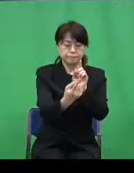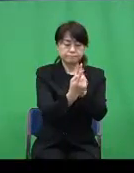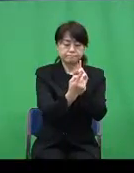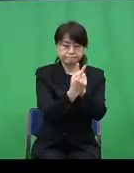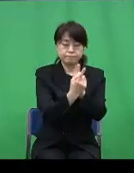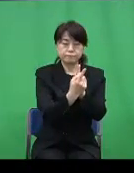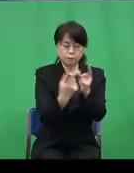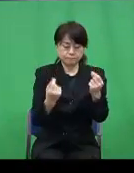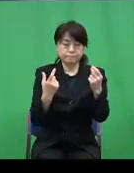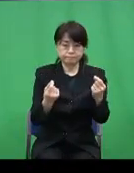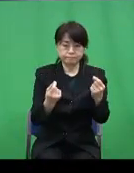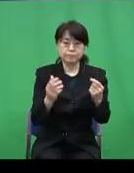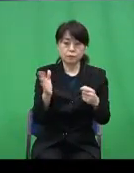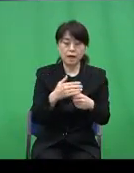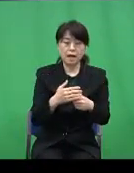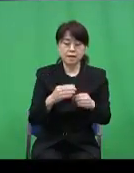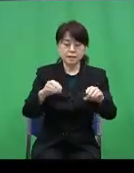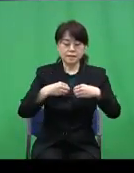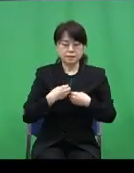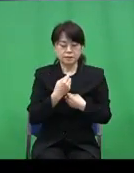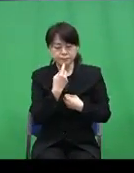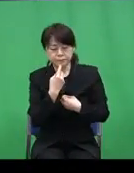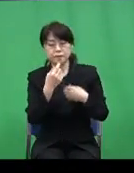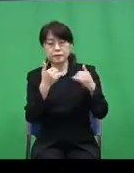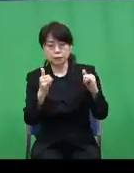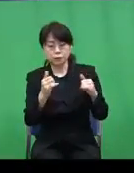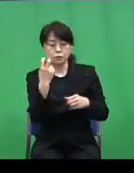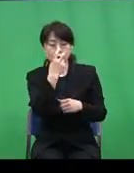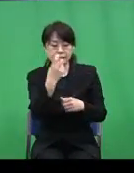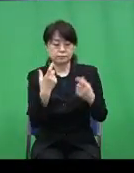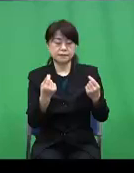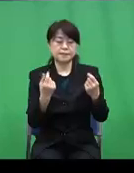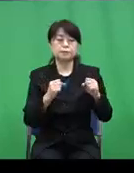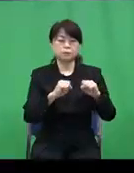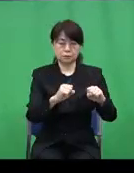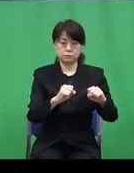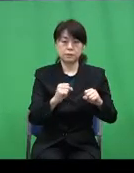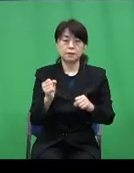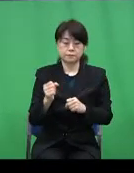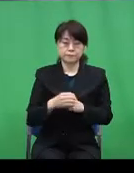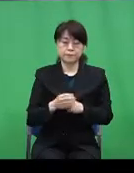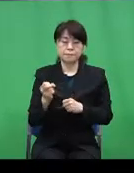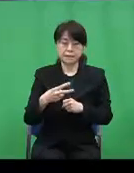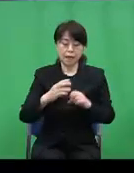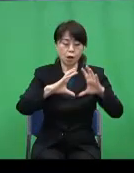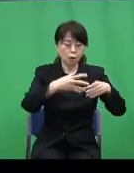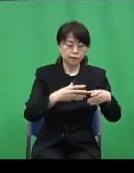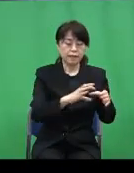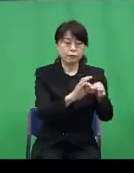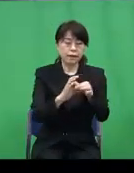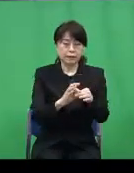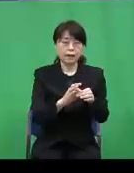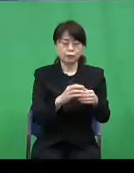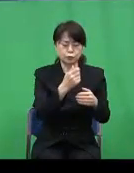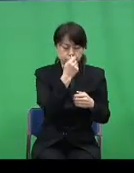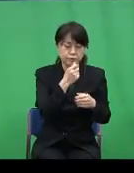か、また感染が疑われる者の検査の着実な運用、また国際的な連携を密